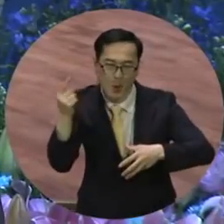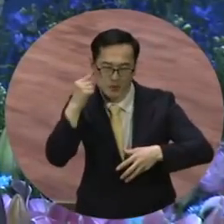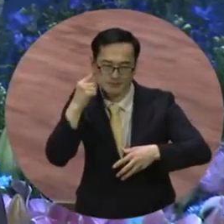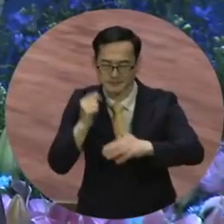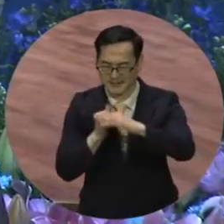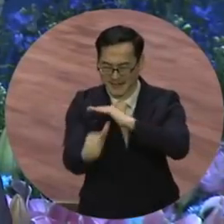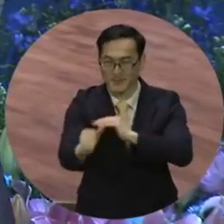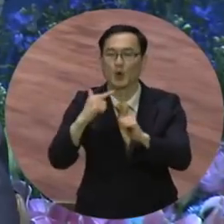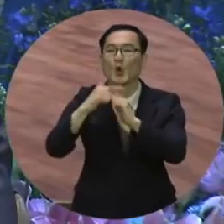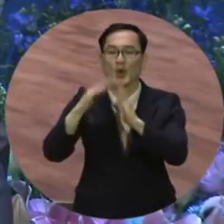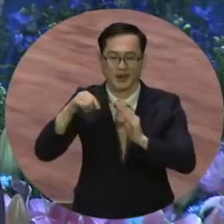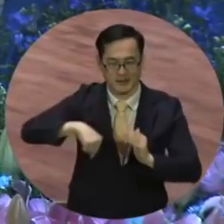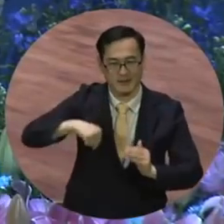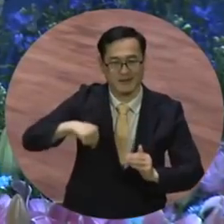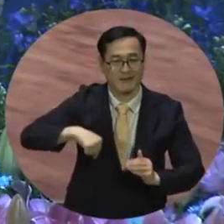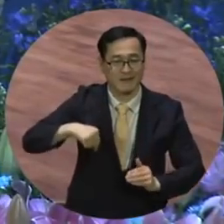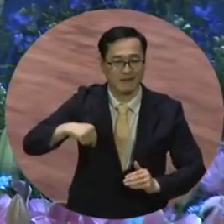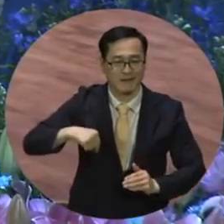돼야지.